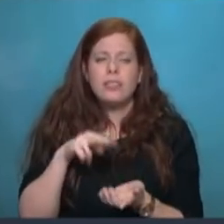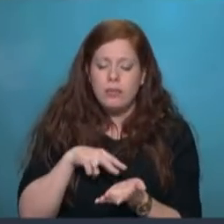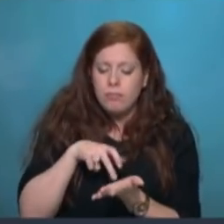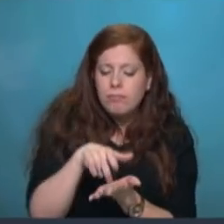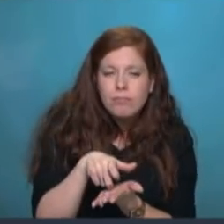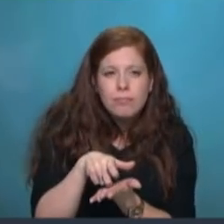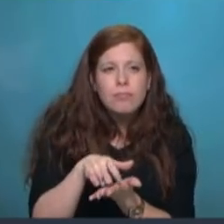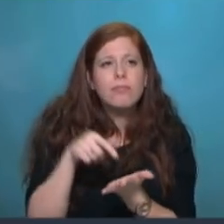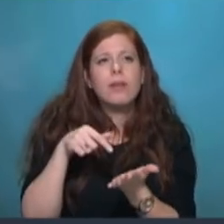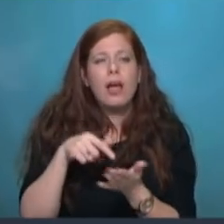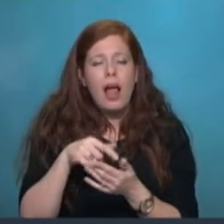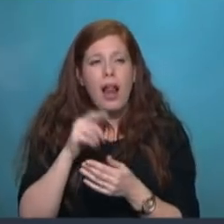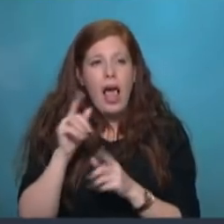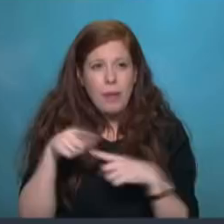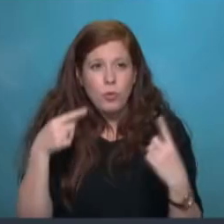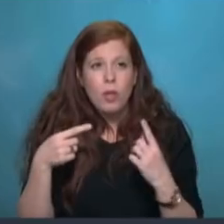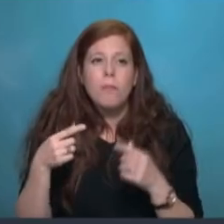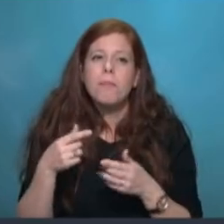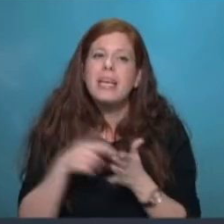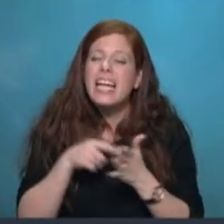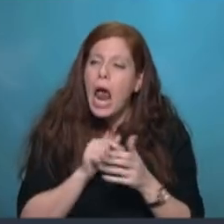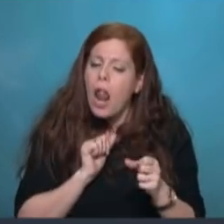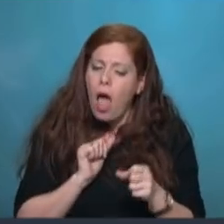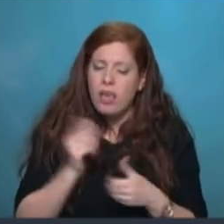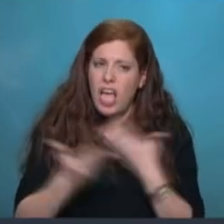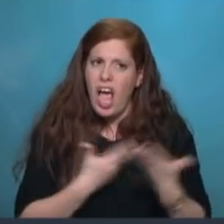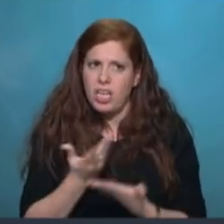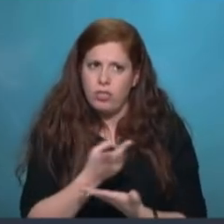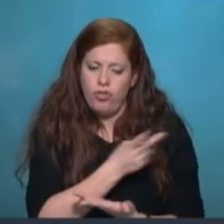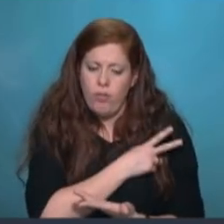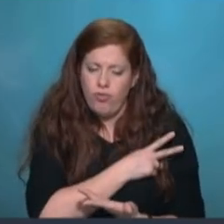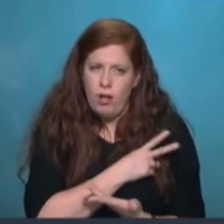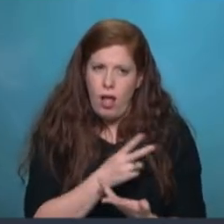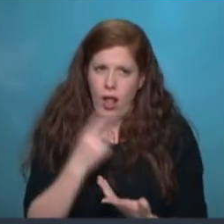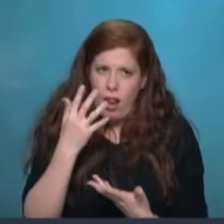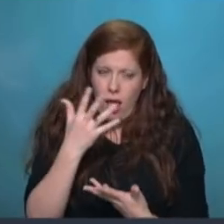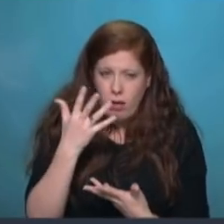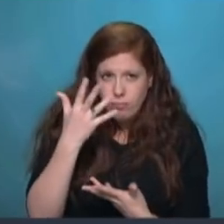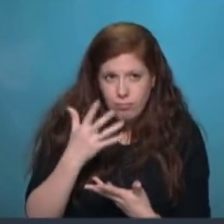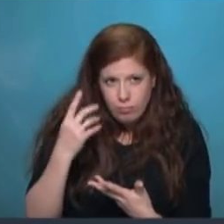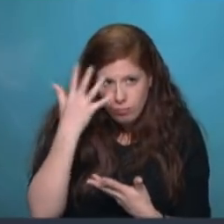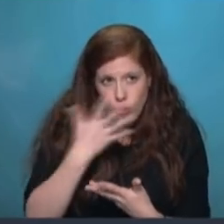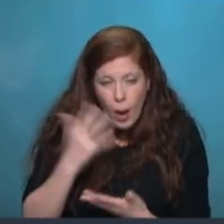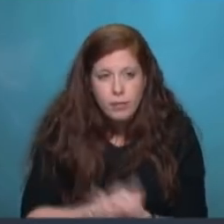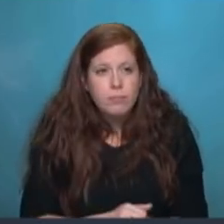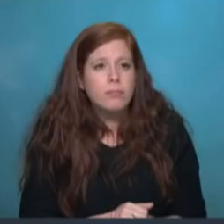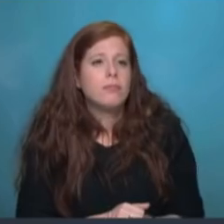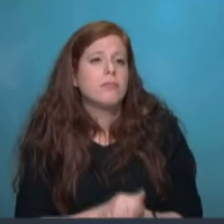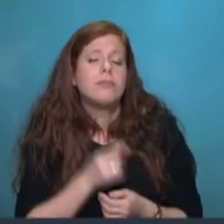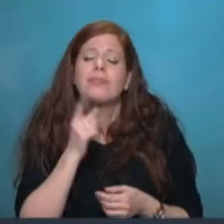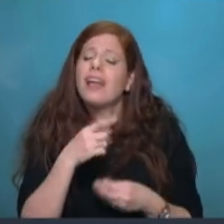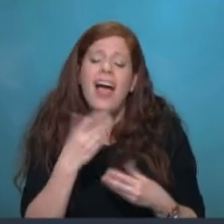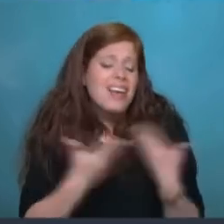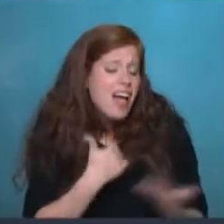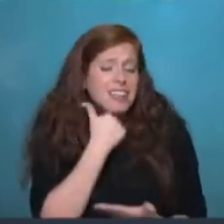המשטרה לשחורים. There are a lot of things that are going on that are unjust, people aren't being held accountable for, and that's something that needs